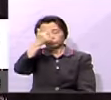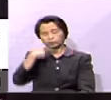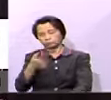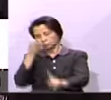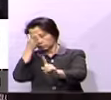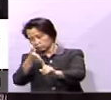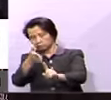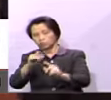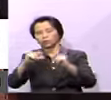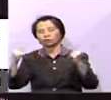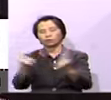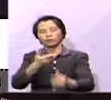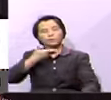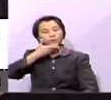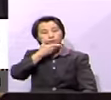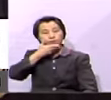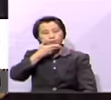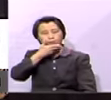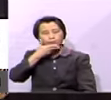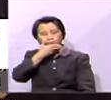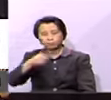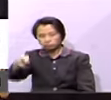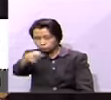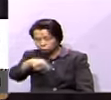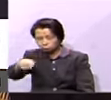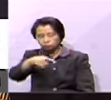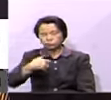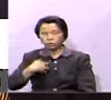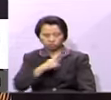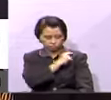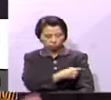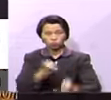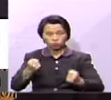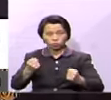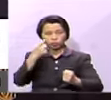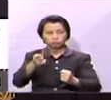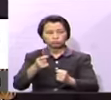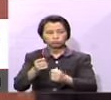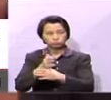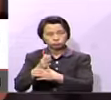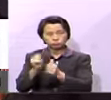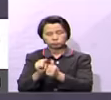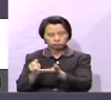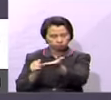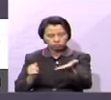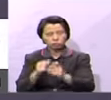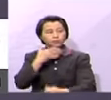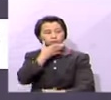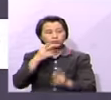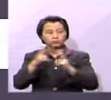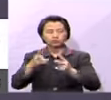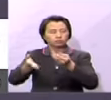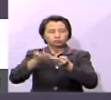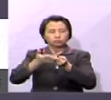golongan belia. Yang mana golongan belia, pemuda adalah mereka yang punya energi yang luar biasa untuk bangkit dan mereka adalah golongan yang sangat